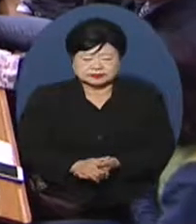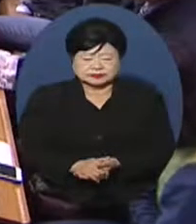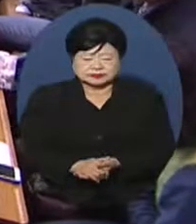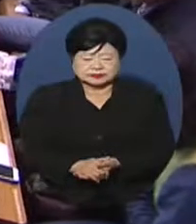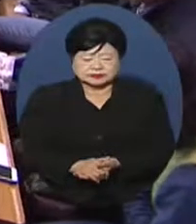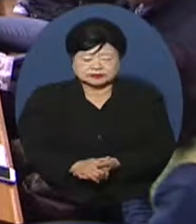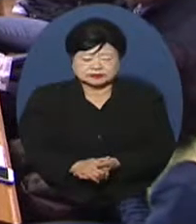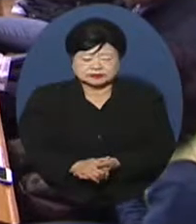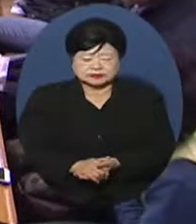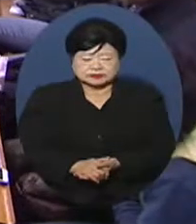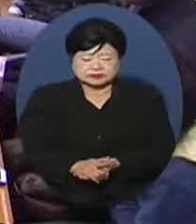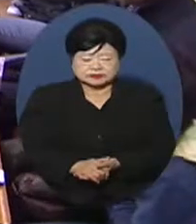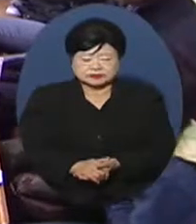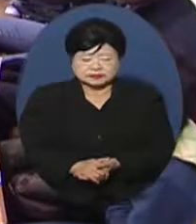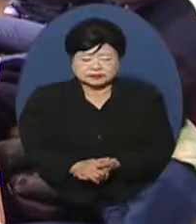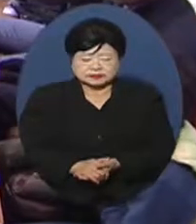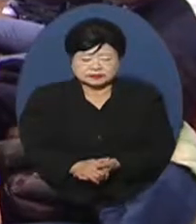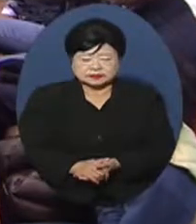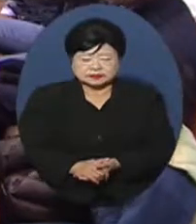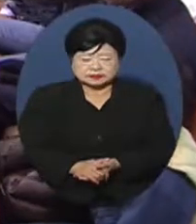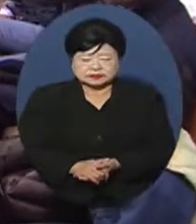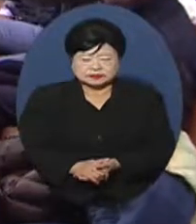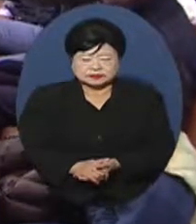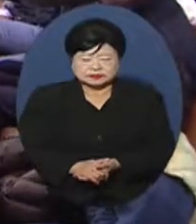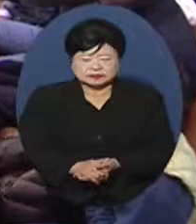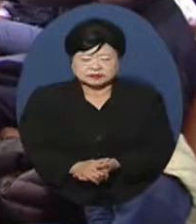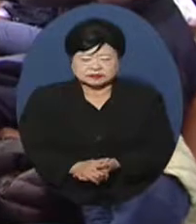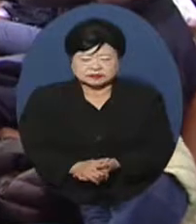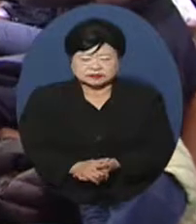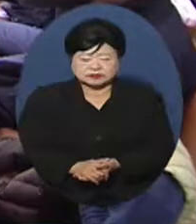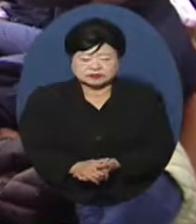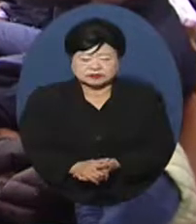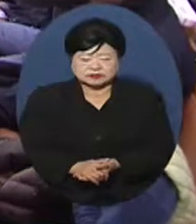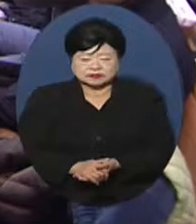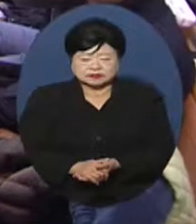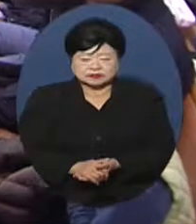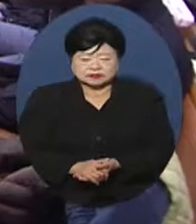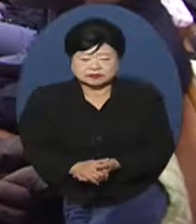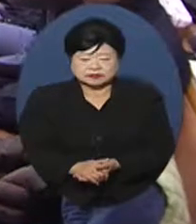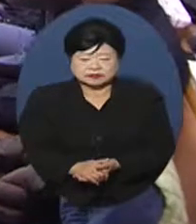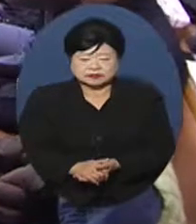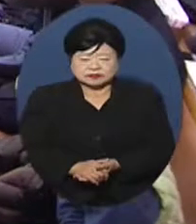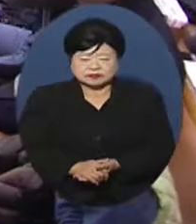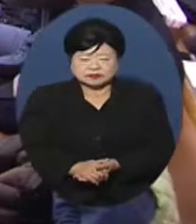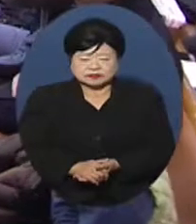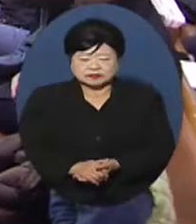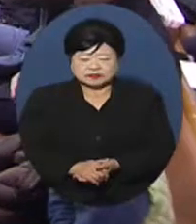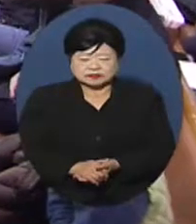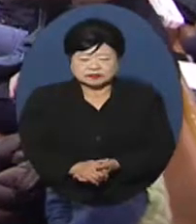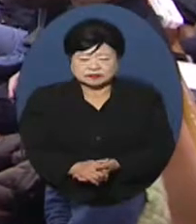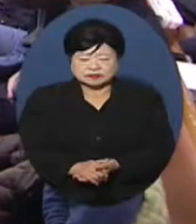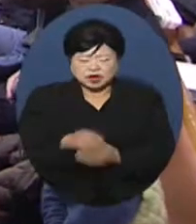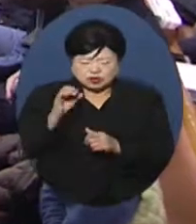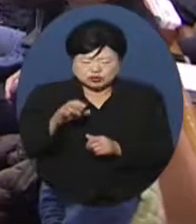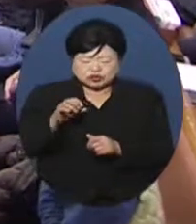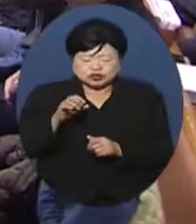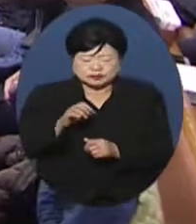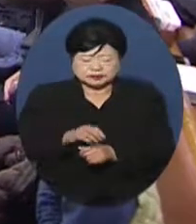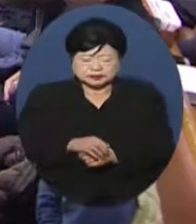물엔 절로 난 다음에 그 꾸짖음을